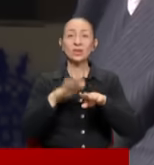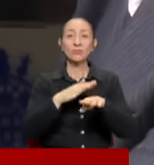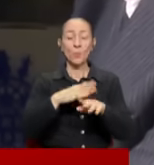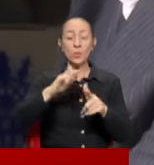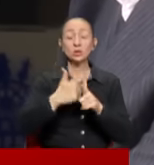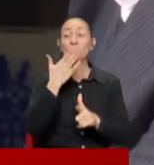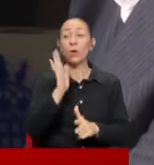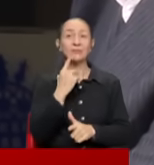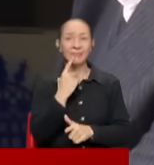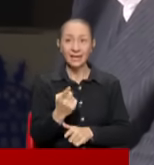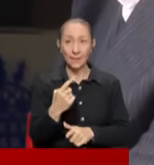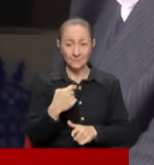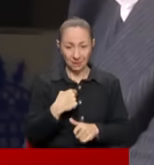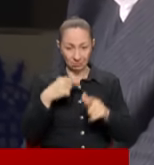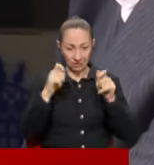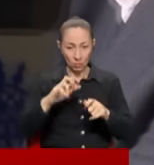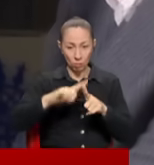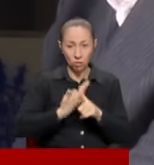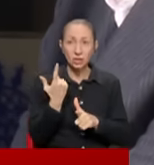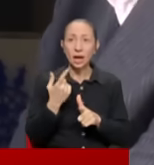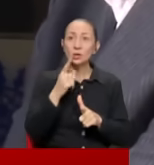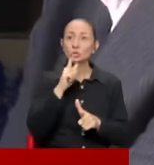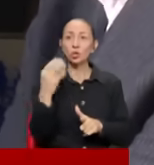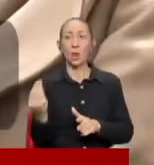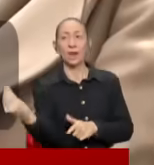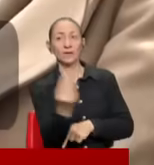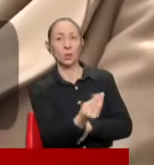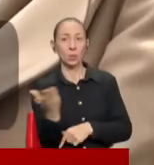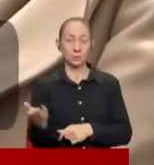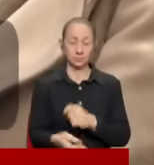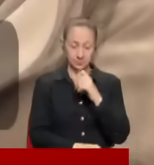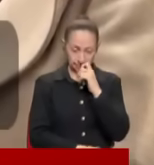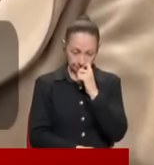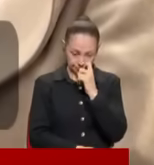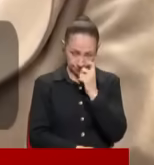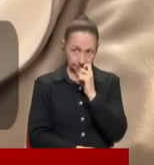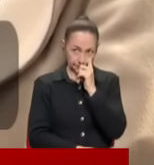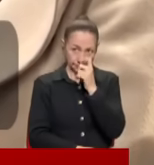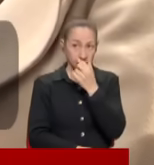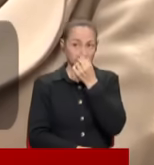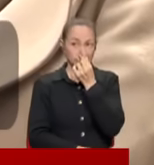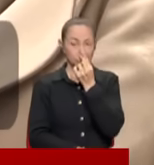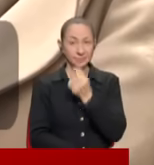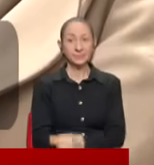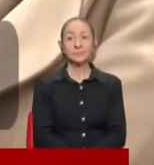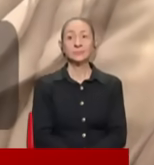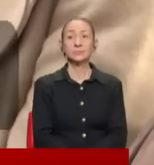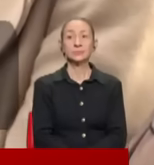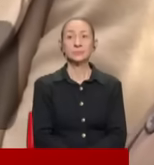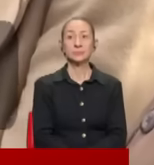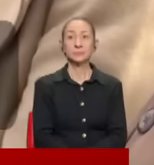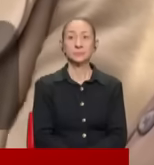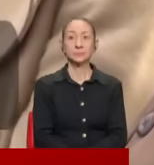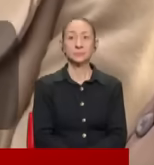Yavaş'ın projesi yok derken benim uyguladığım projeleri vaat olarak veriyor. 5 yıl boyunca 300 milyar bütçe geçti elinden.